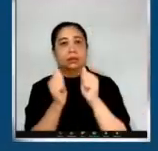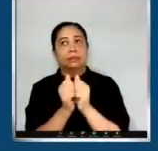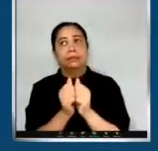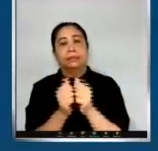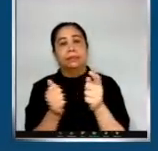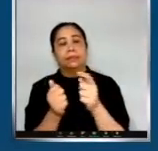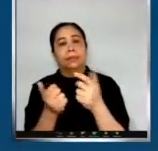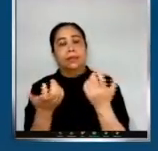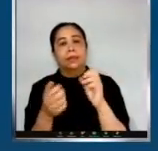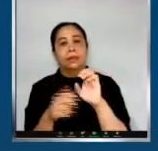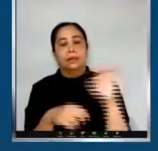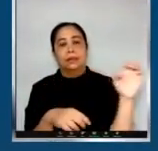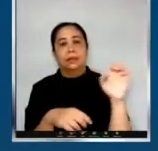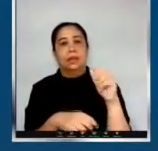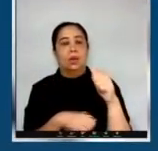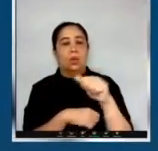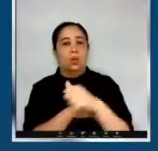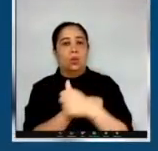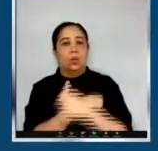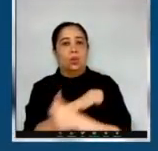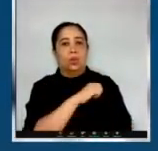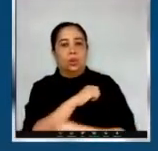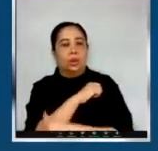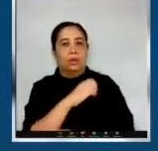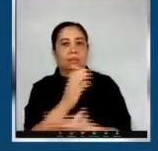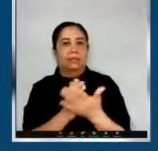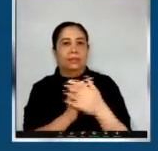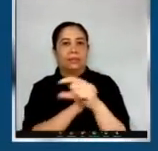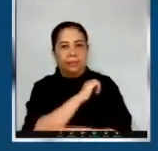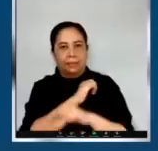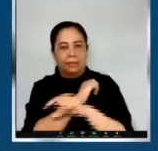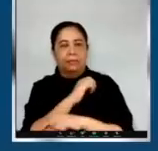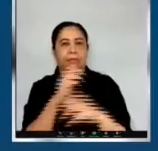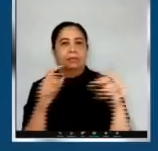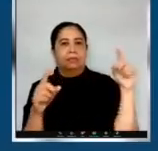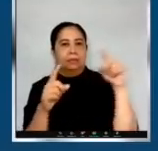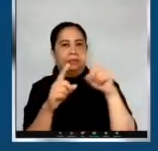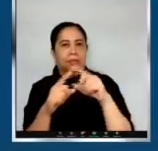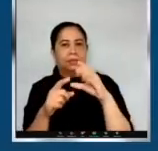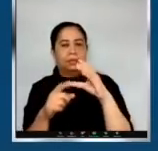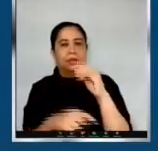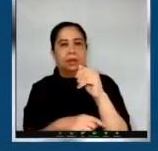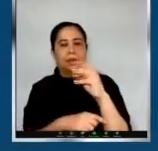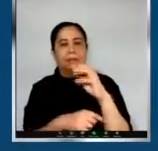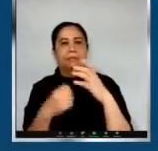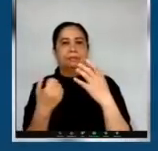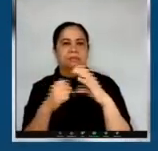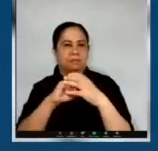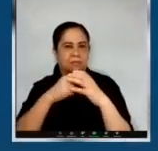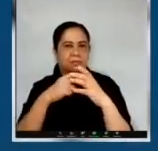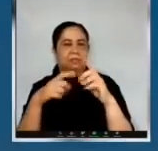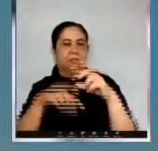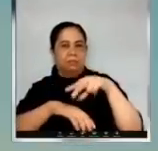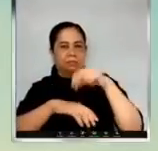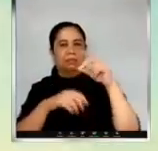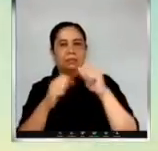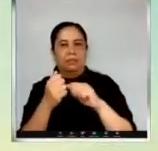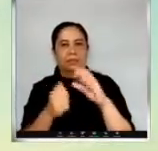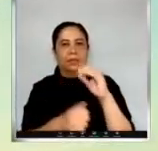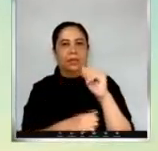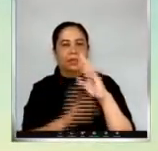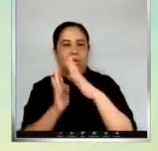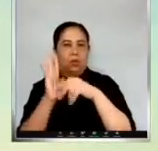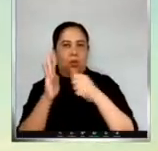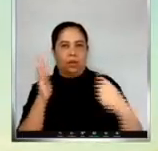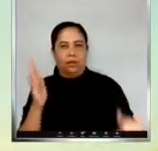baybayin ng Aurora, dyan sa may Quezon, hanggang sa may Camarines Provinces, kasama po ang Catanduanes. Yan ang